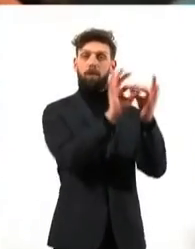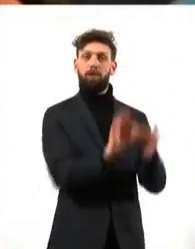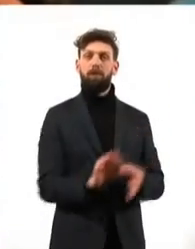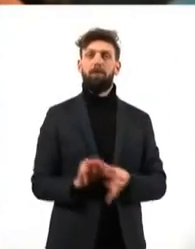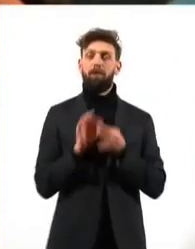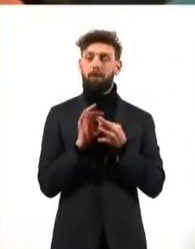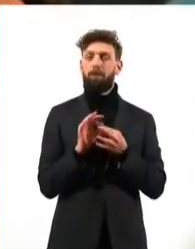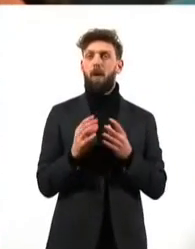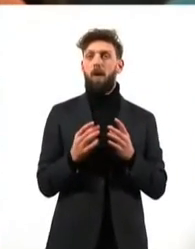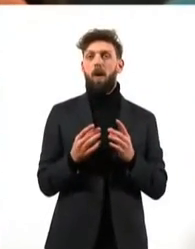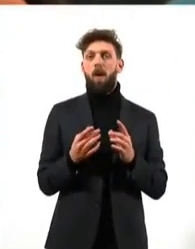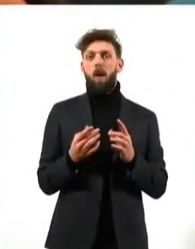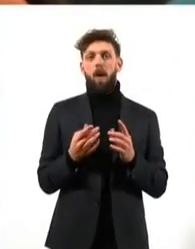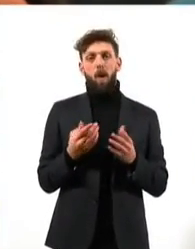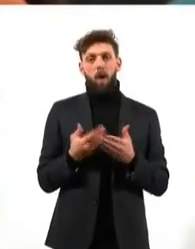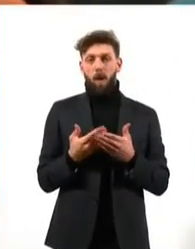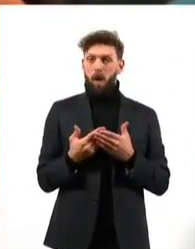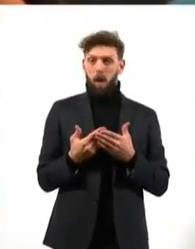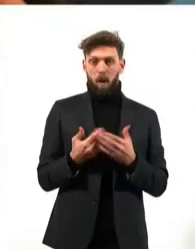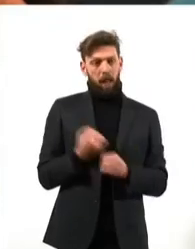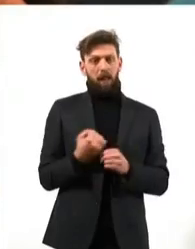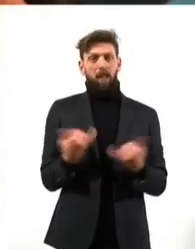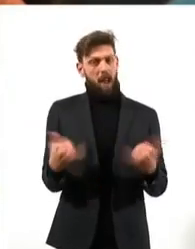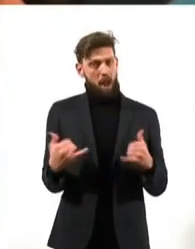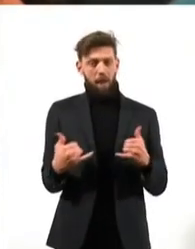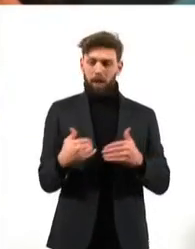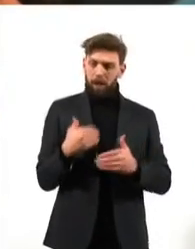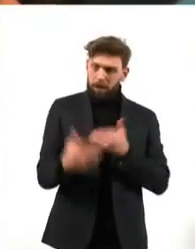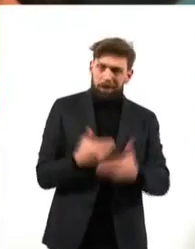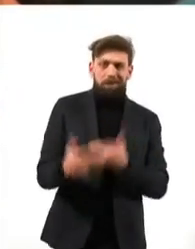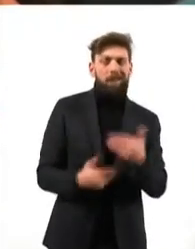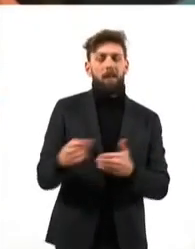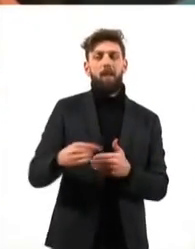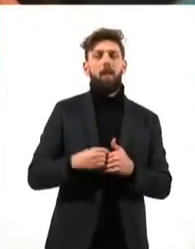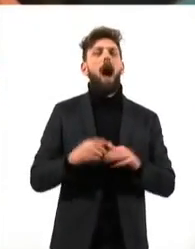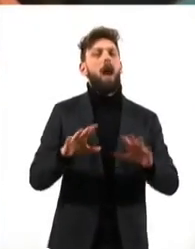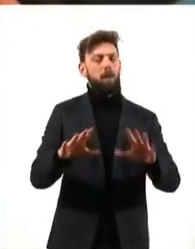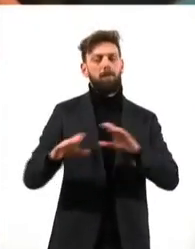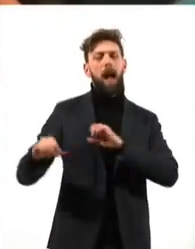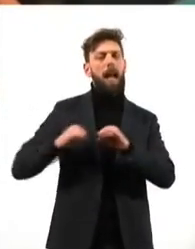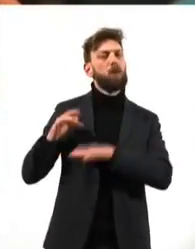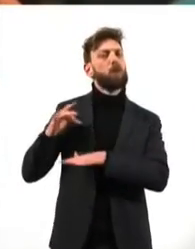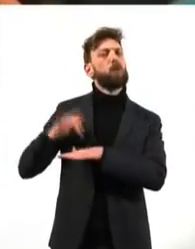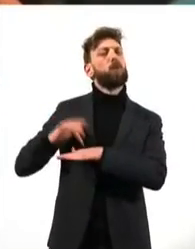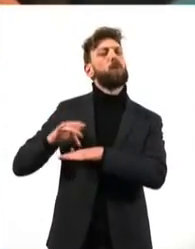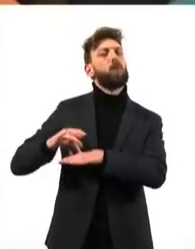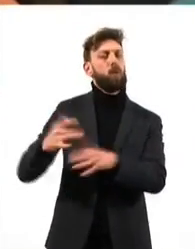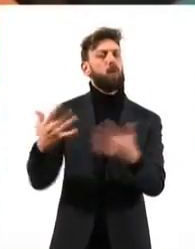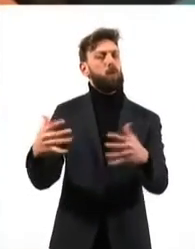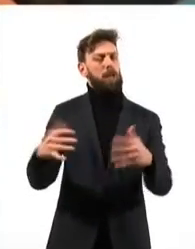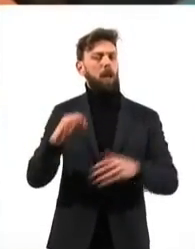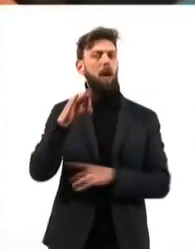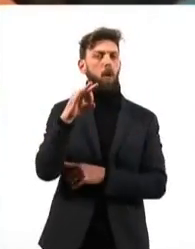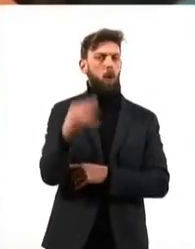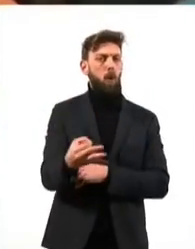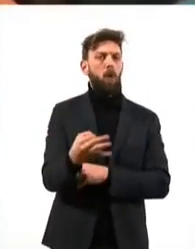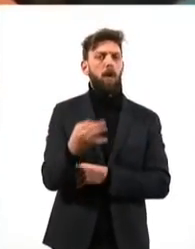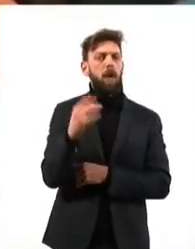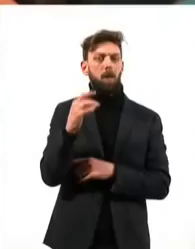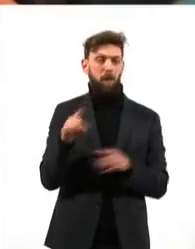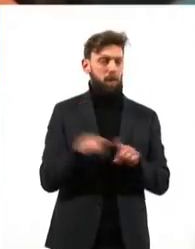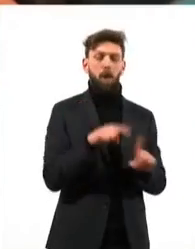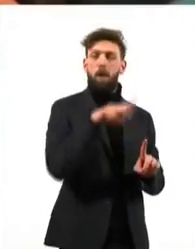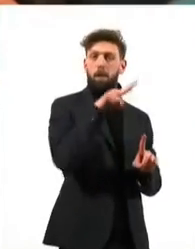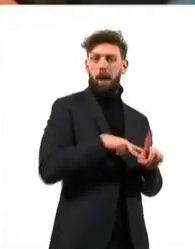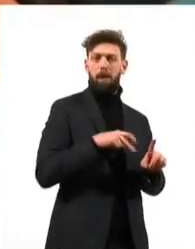de continuer à travailler sur ce point. Il y a déjà des actions parce qu'on s'en est emparé de la même façon que maintenant le